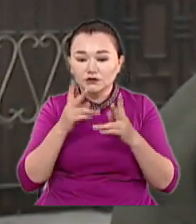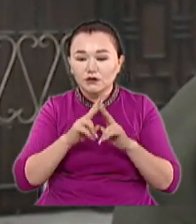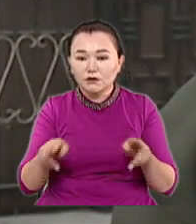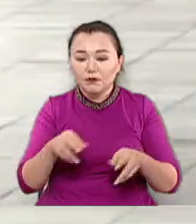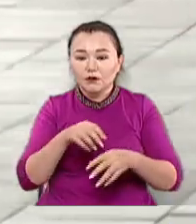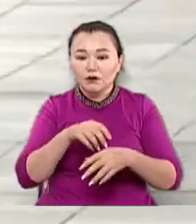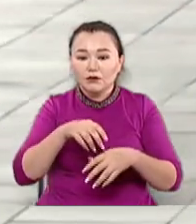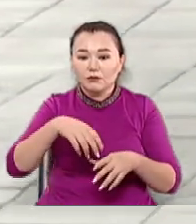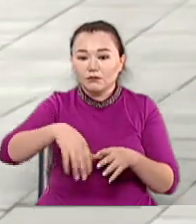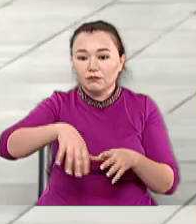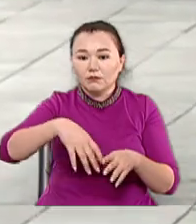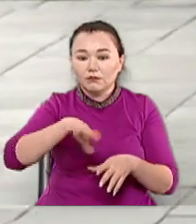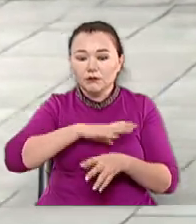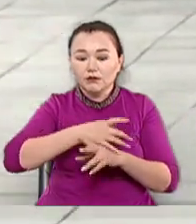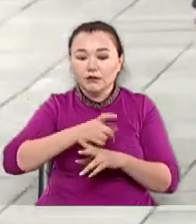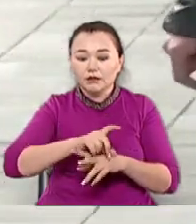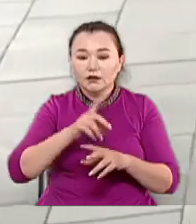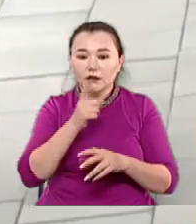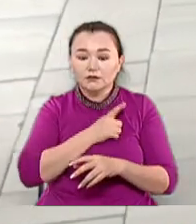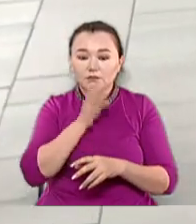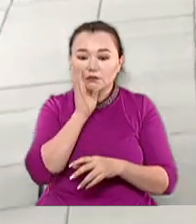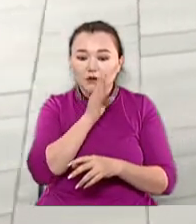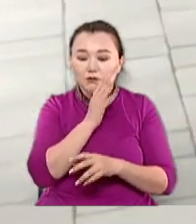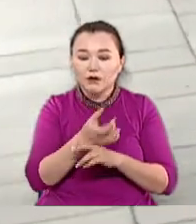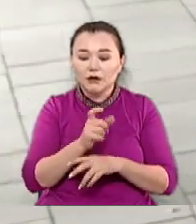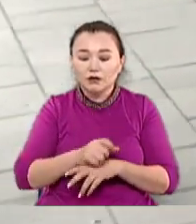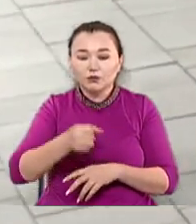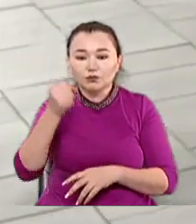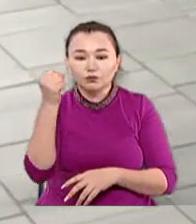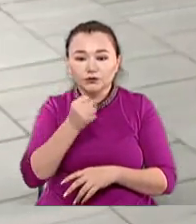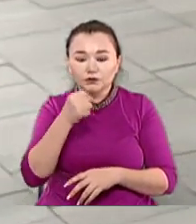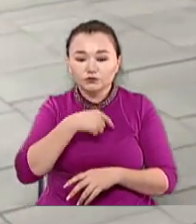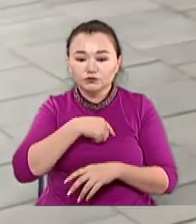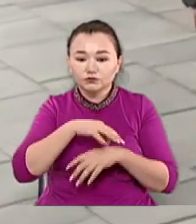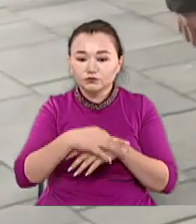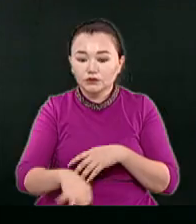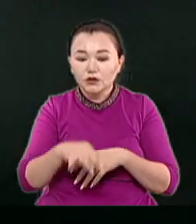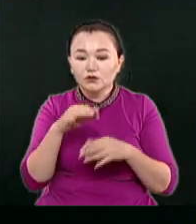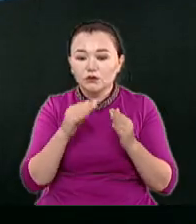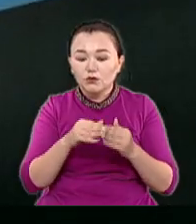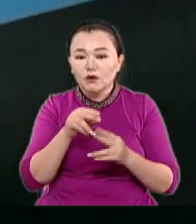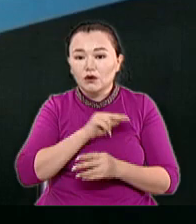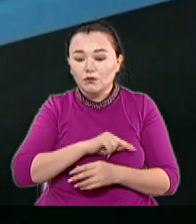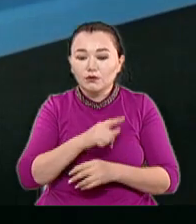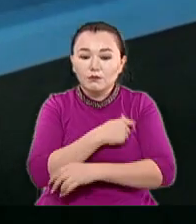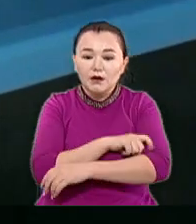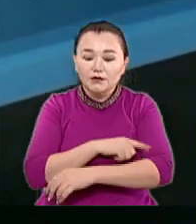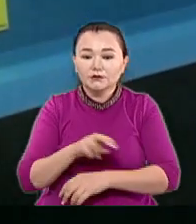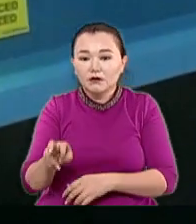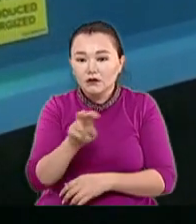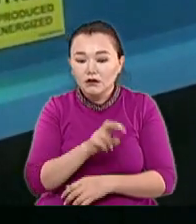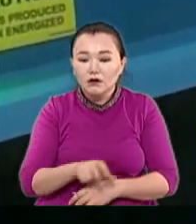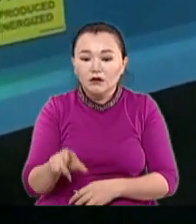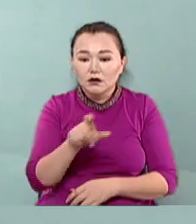полотенце. Баласының жарақаты жалғызбасты анаға жығылғанға жұдырық боп тиген. Онсыз да үй жұмыс аурухана арасын жол